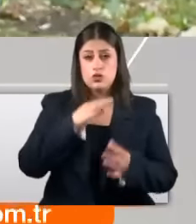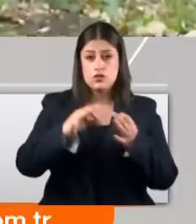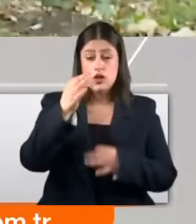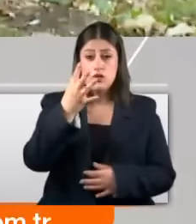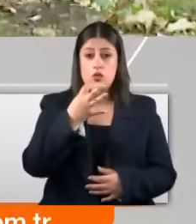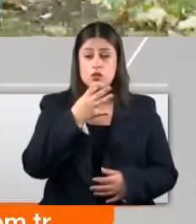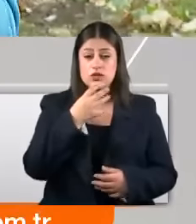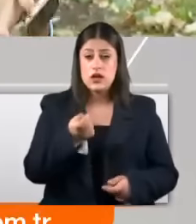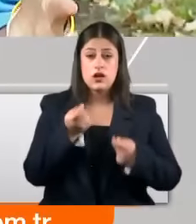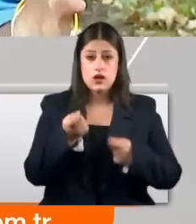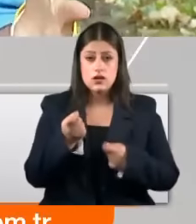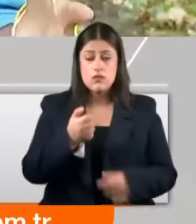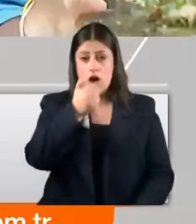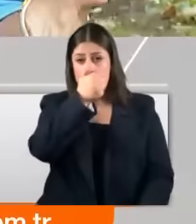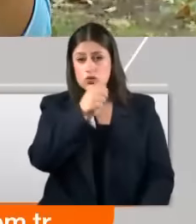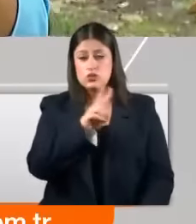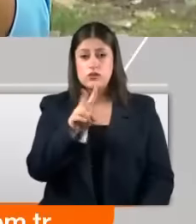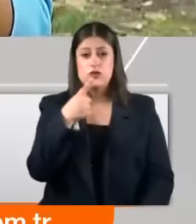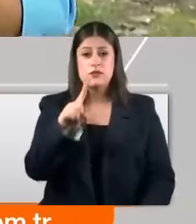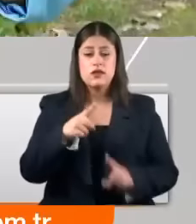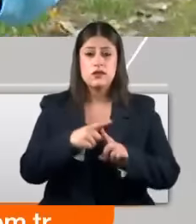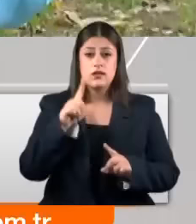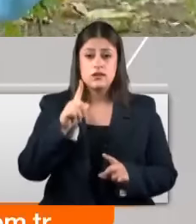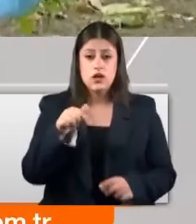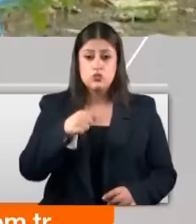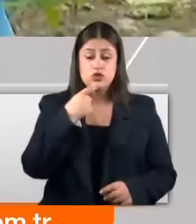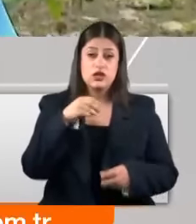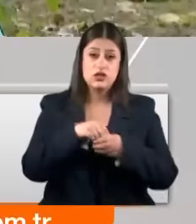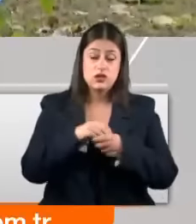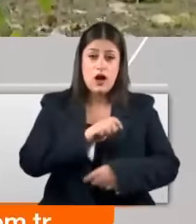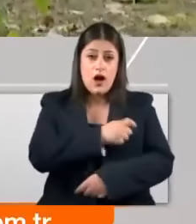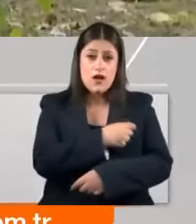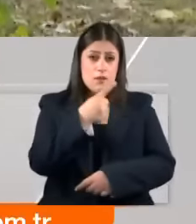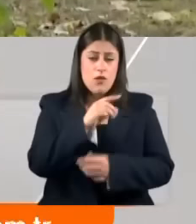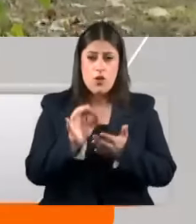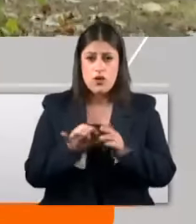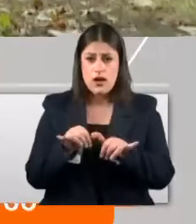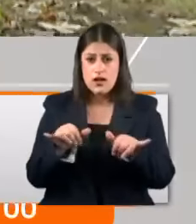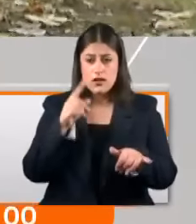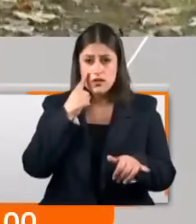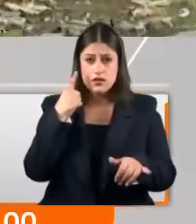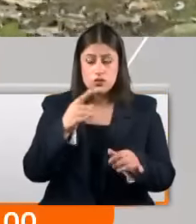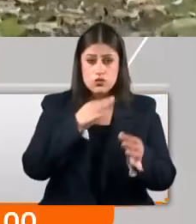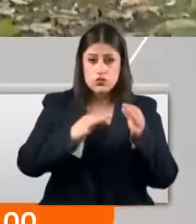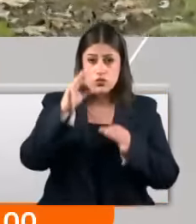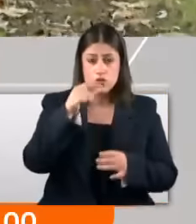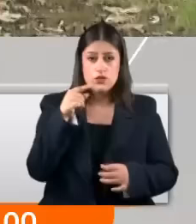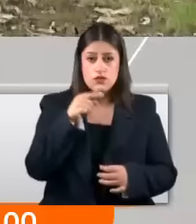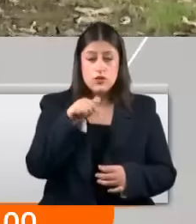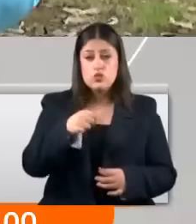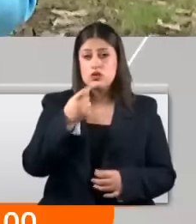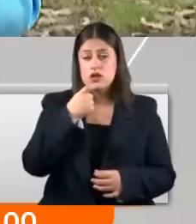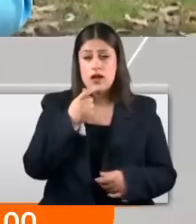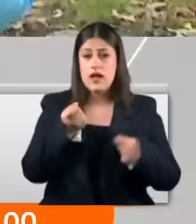lisans eğitim ücreti 620 bin lira bu yıl için. Almanya'da ise yine aynı düzeyde eğitim veren bir üniversitenin bu yıl